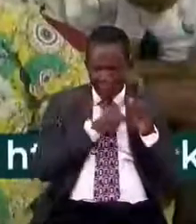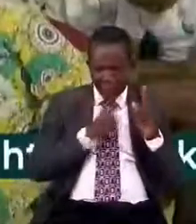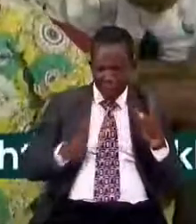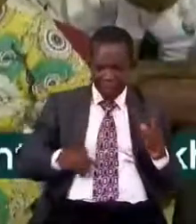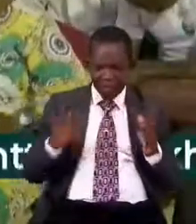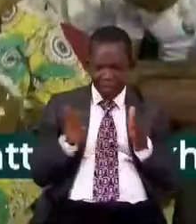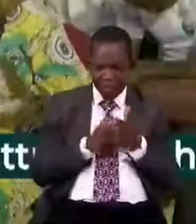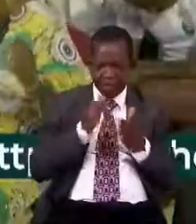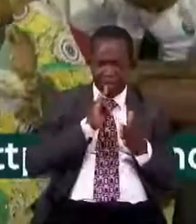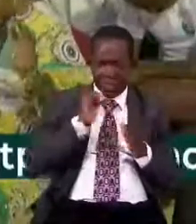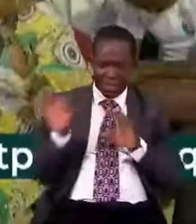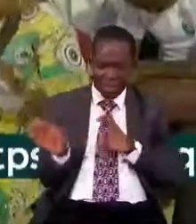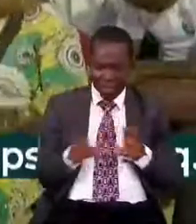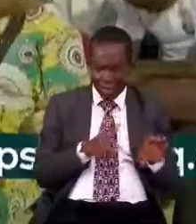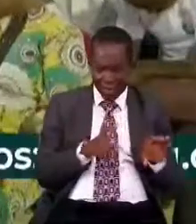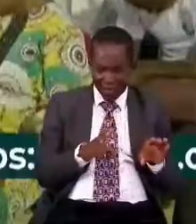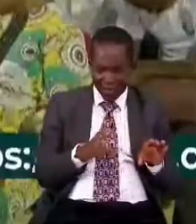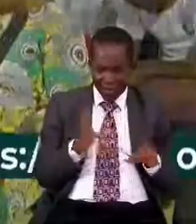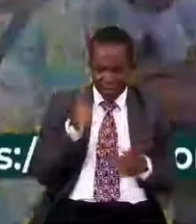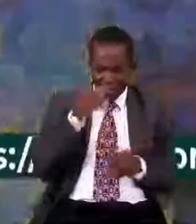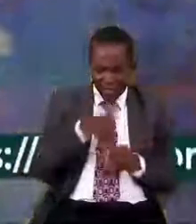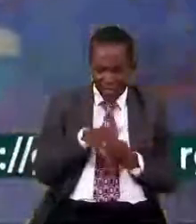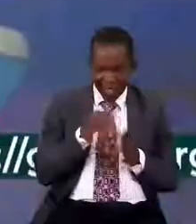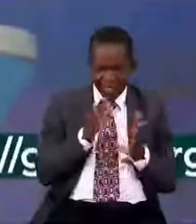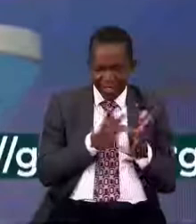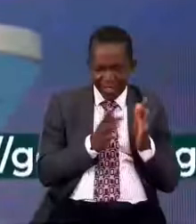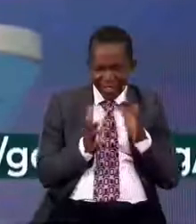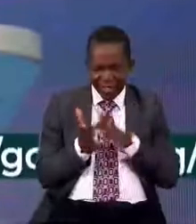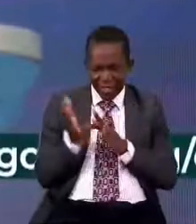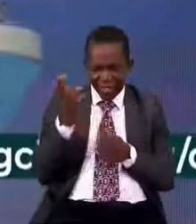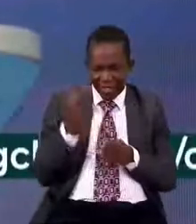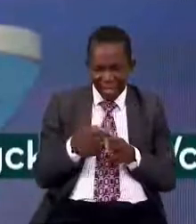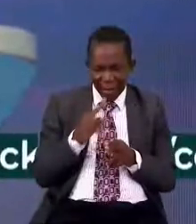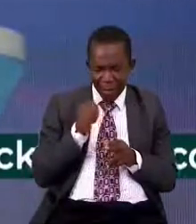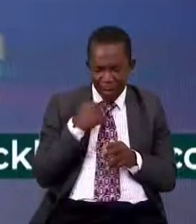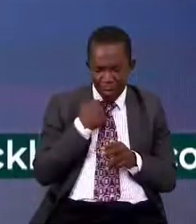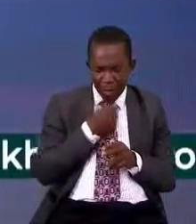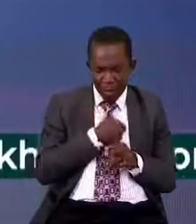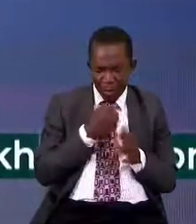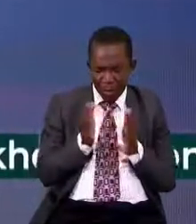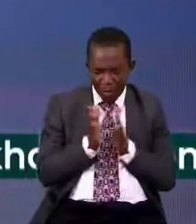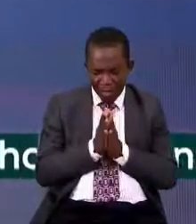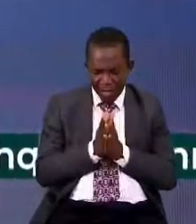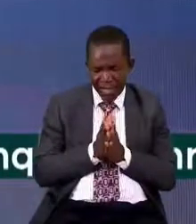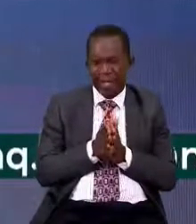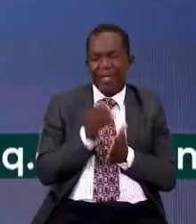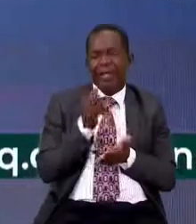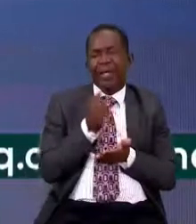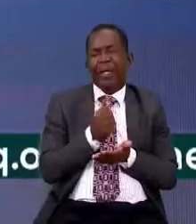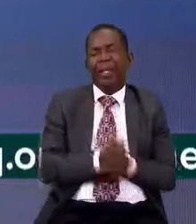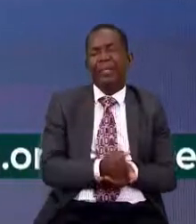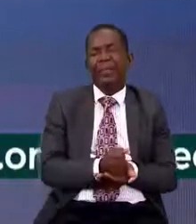de Jésus, nous prions. Gloire à Dieu. Vous êtes sauvés. Gloire à